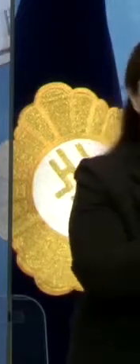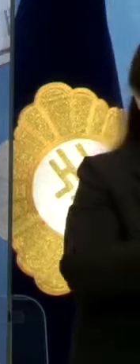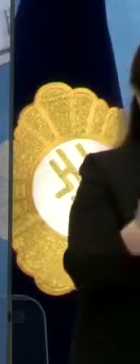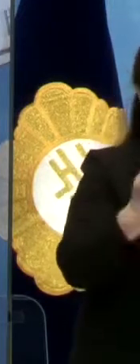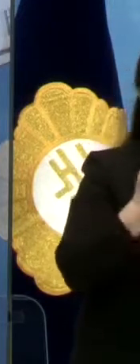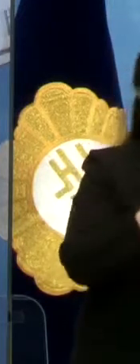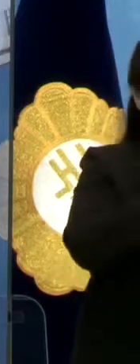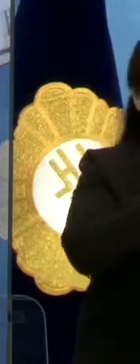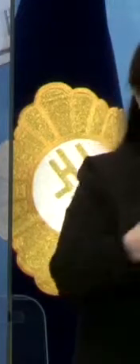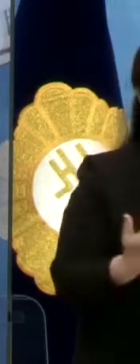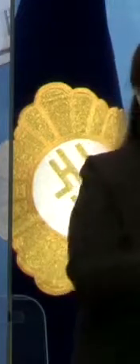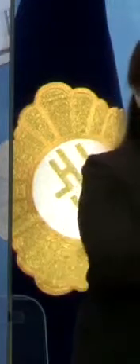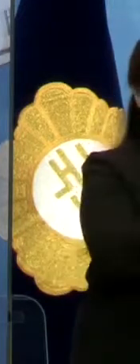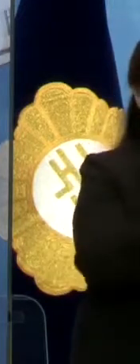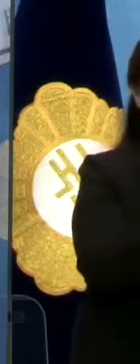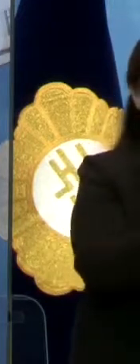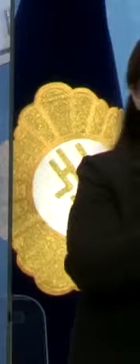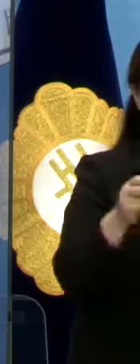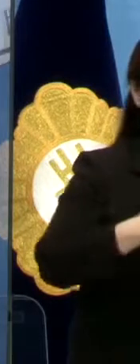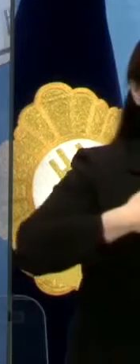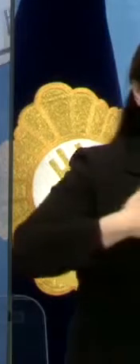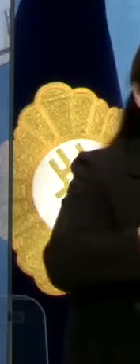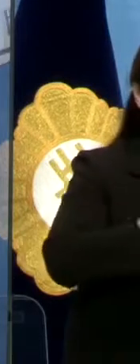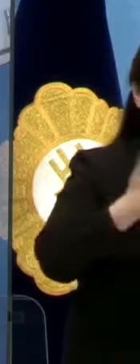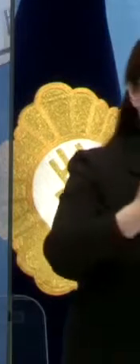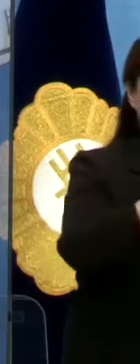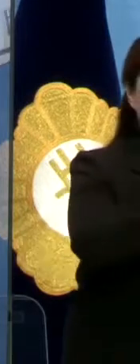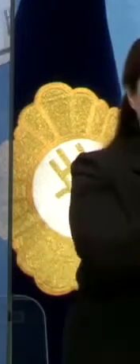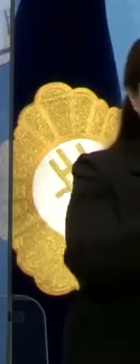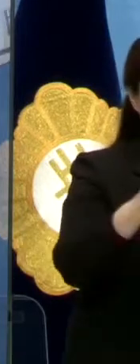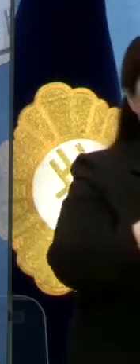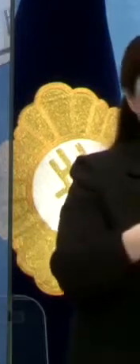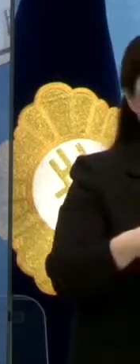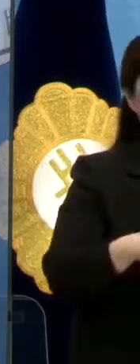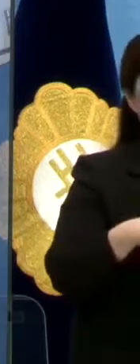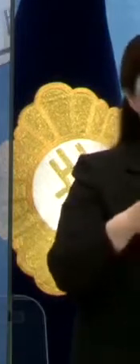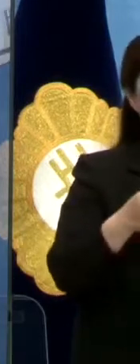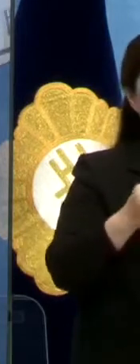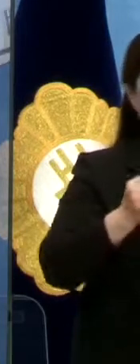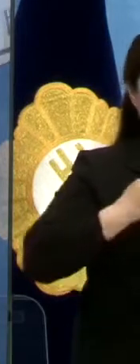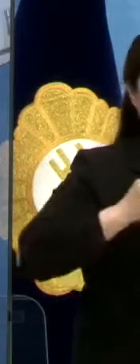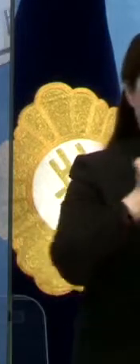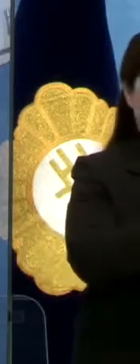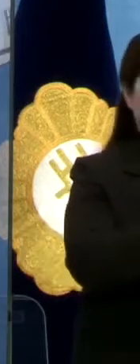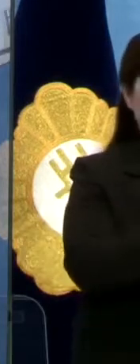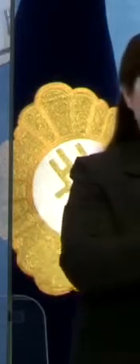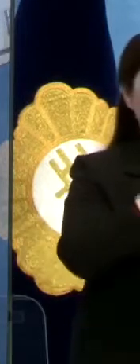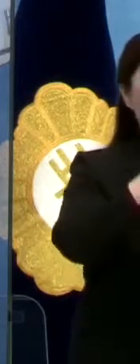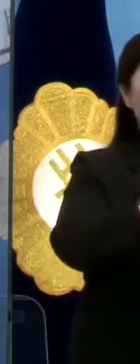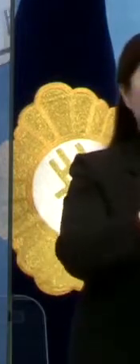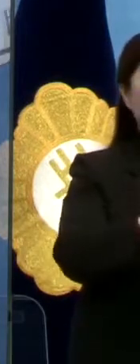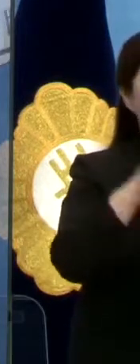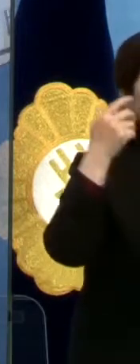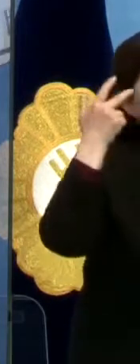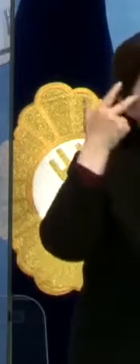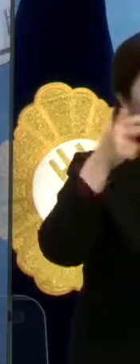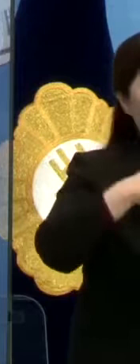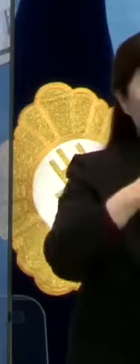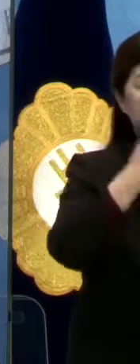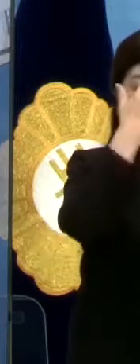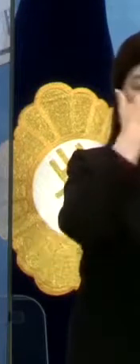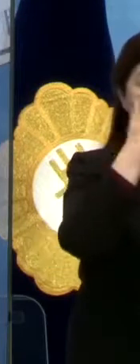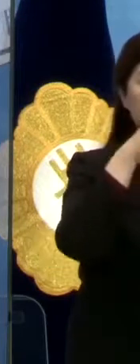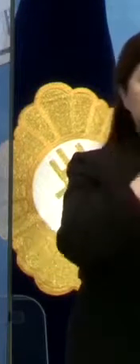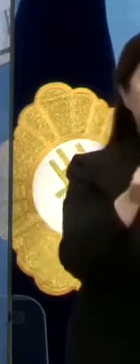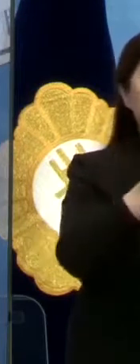복지 향상을 위해서 공중목욕시설, 기력센터, 정신병원, 시각장애인 시설을 세웠습니다.